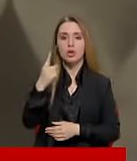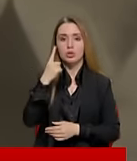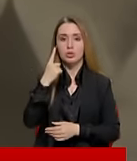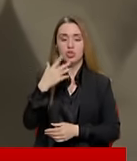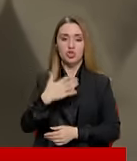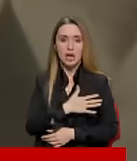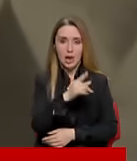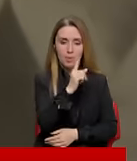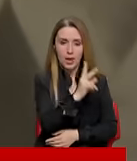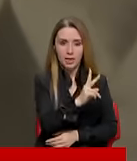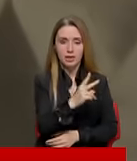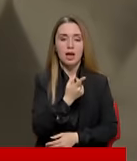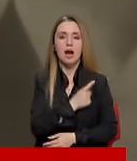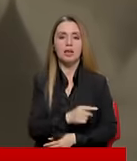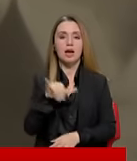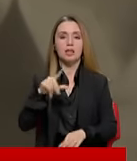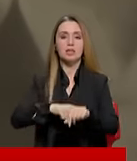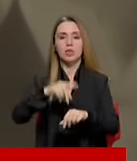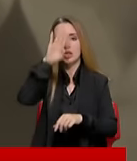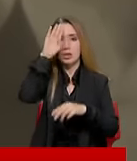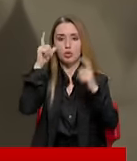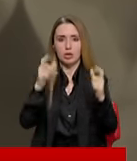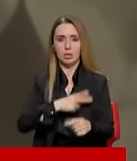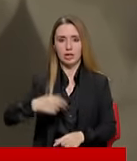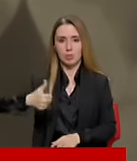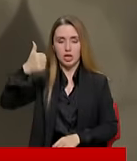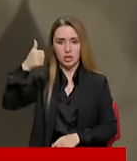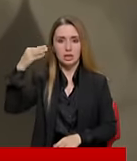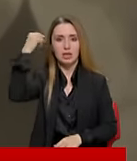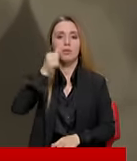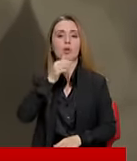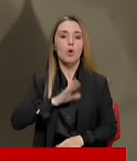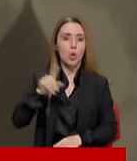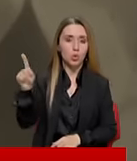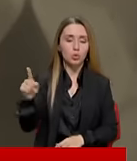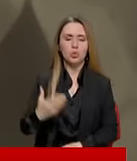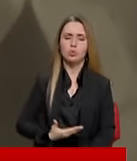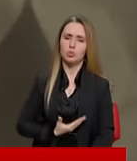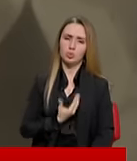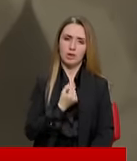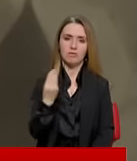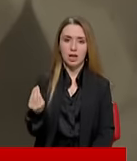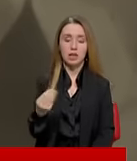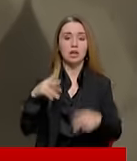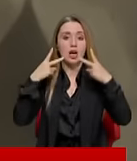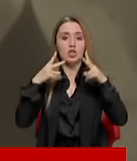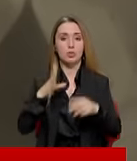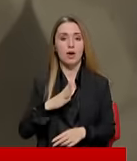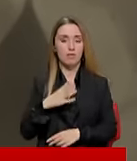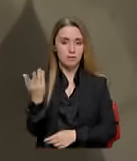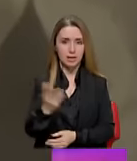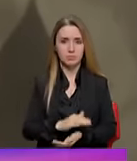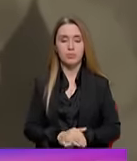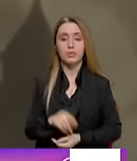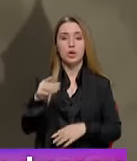Halk Partisi'nin Eee adayı aynı zamanda istanul Büyükşehir Belediye Başkanı e Ekrem imamoğlu'nu üzen bir açıklama var bir çıkış var